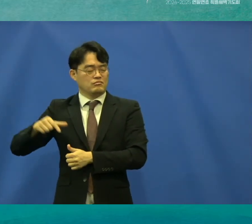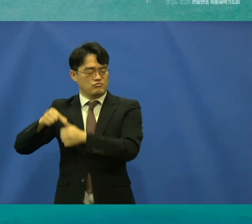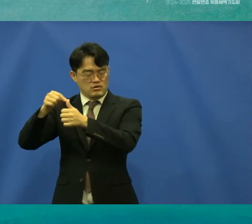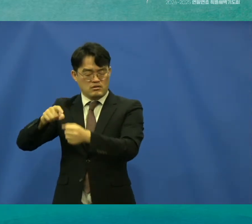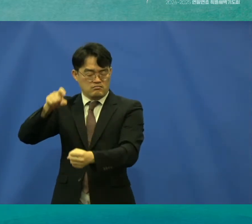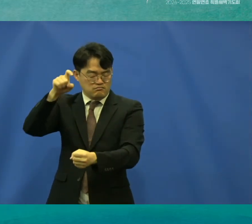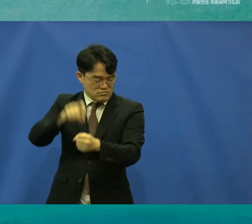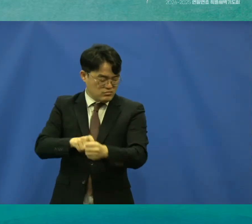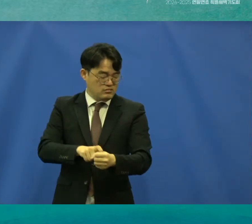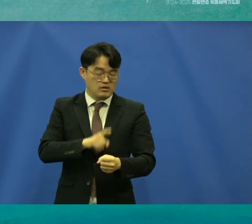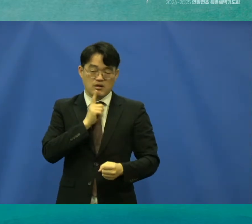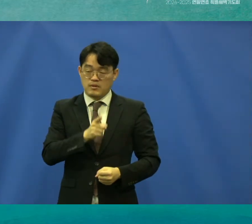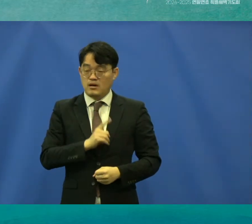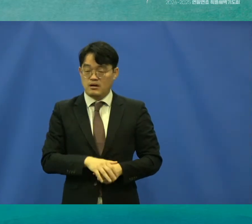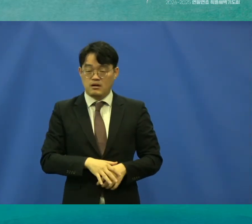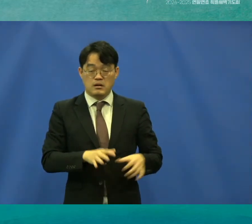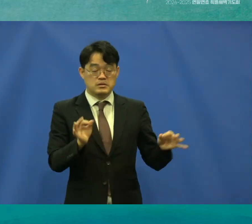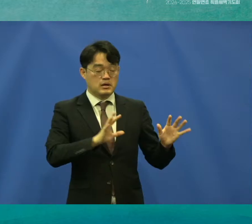잠깐 시들어 버리는